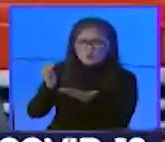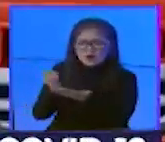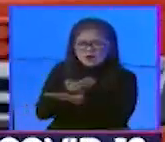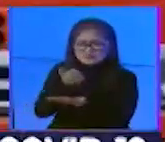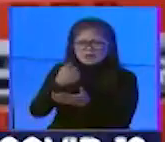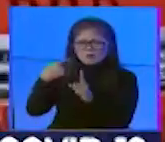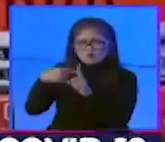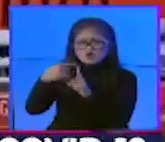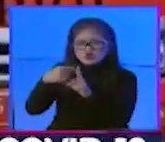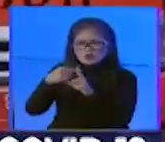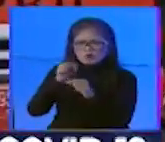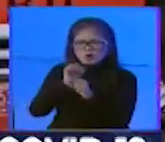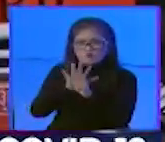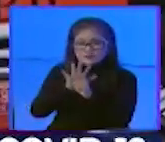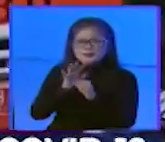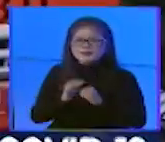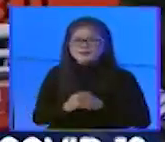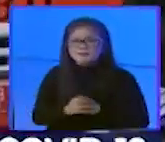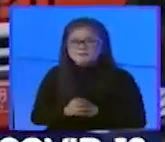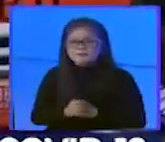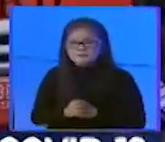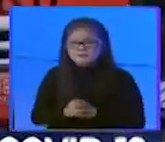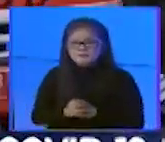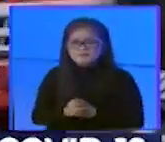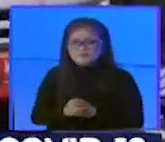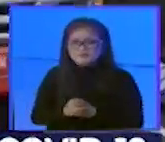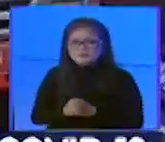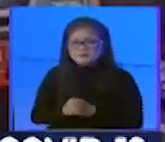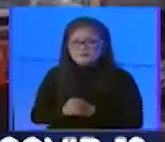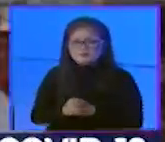dinyatakan terkonfirmasi COVID-19 dari hasil uji swab.